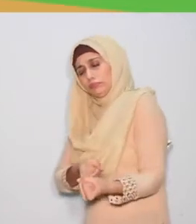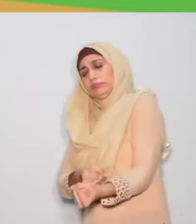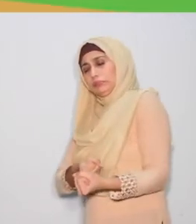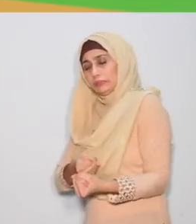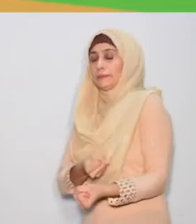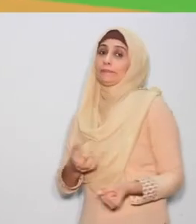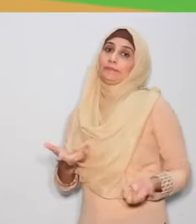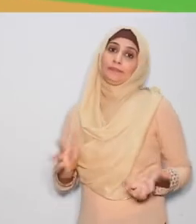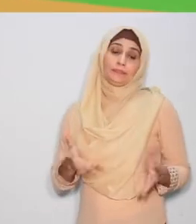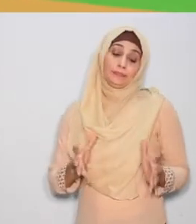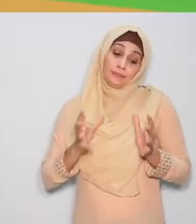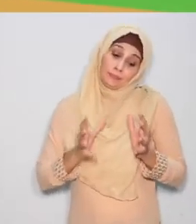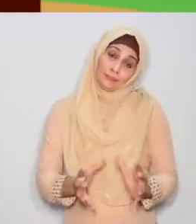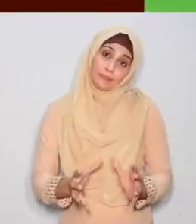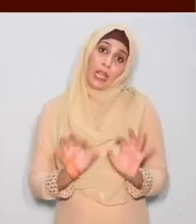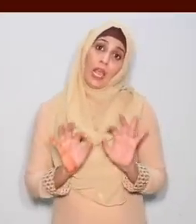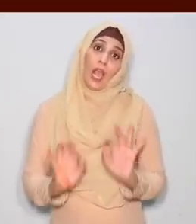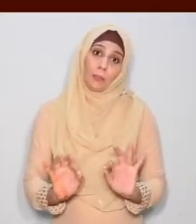लेकिन आलू तो फिर भी ना हिला।